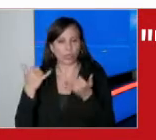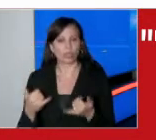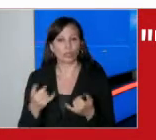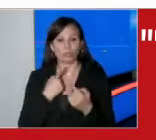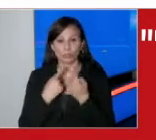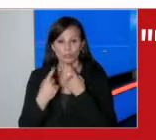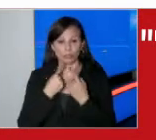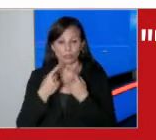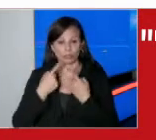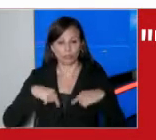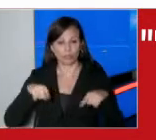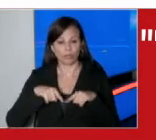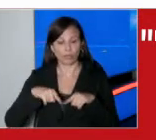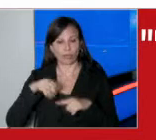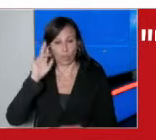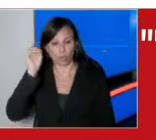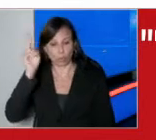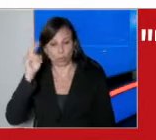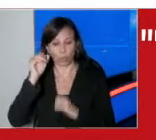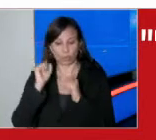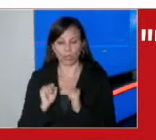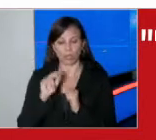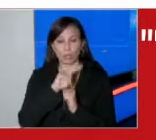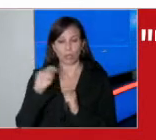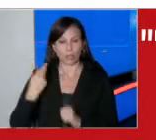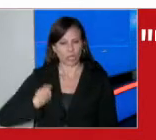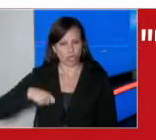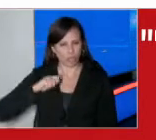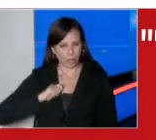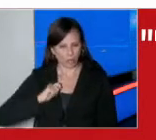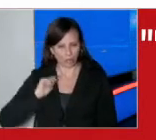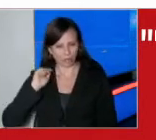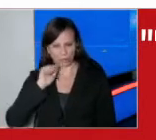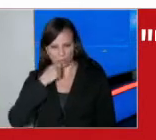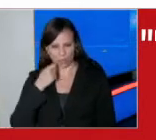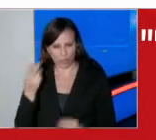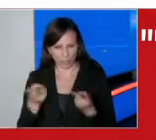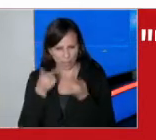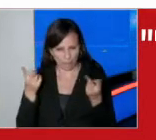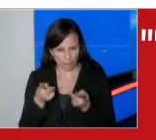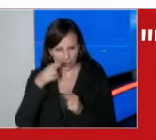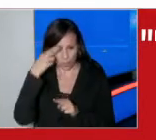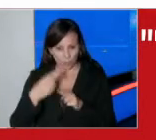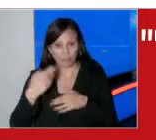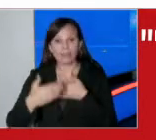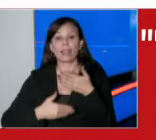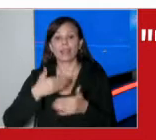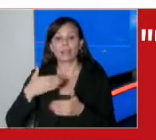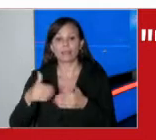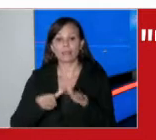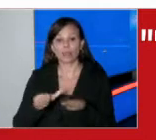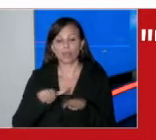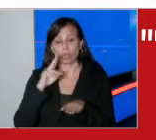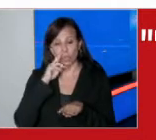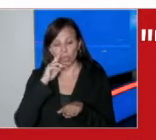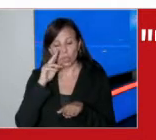דיון בוועדת החוץ והביטחון בנושא איכוני השבק, כלומר אנחנו כבר רואים את התהליכים של הממשלה בכל זאת לנסות להתמודד